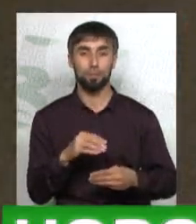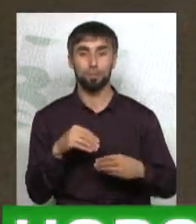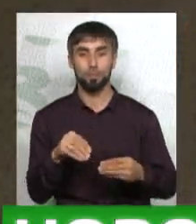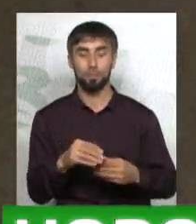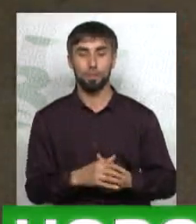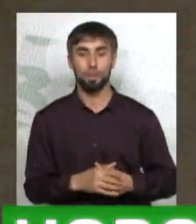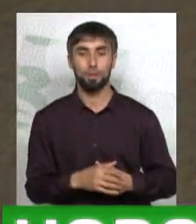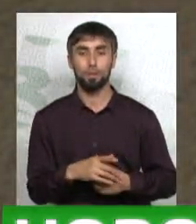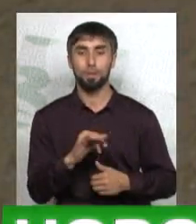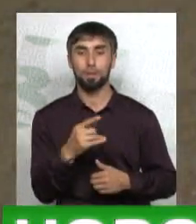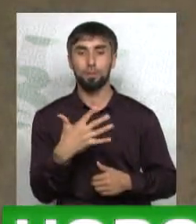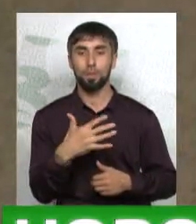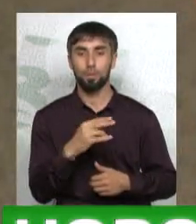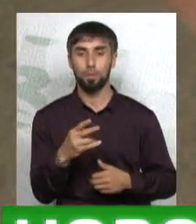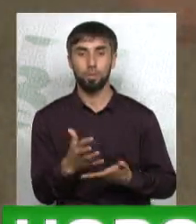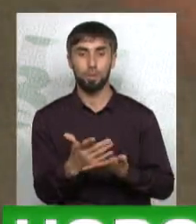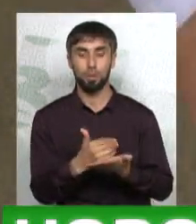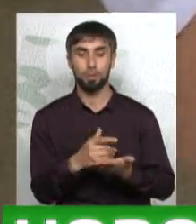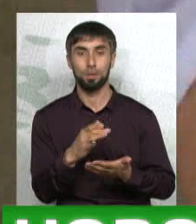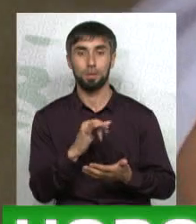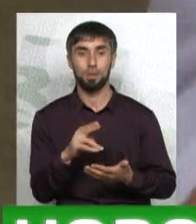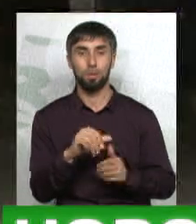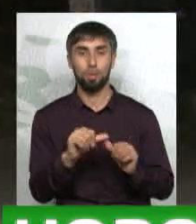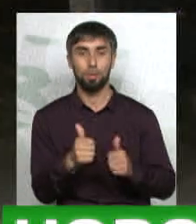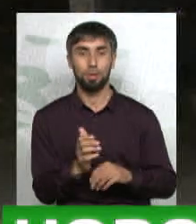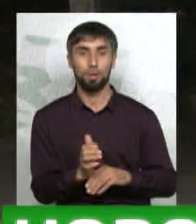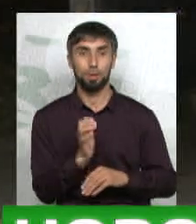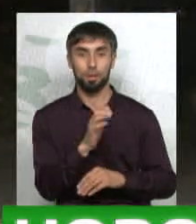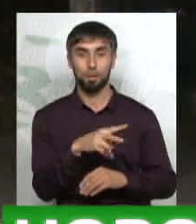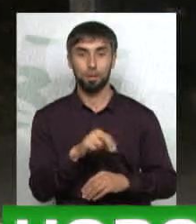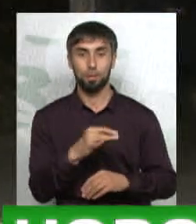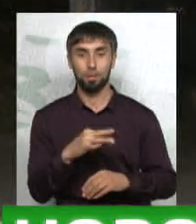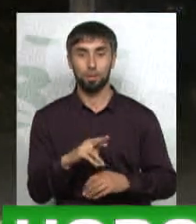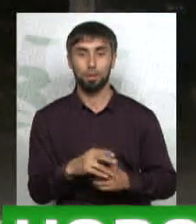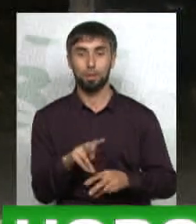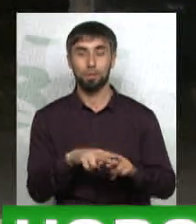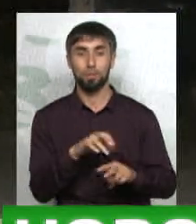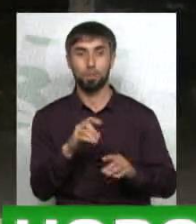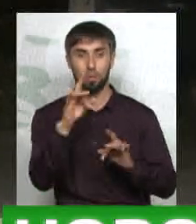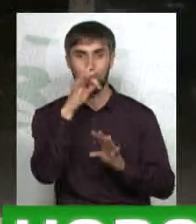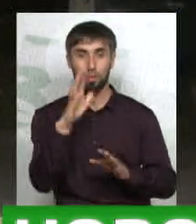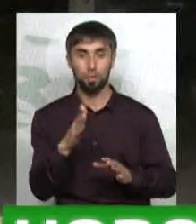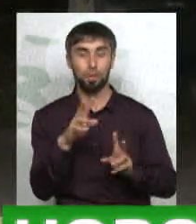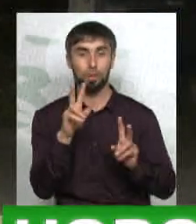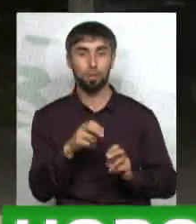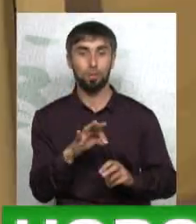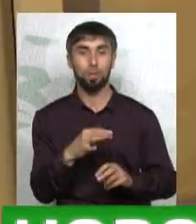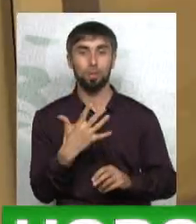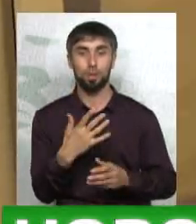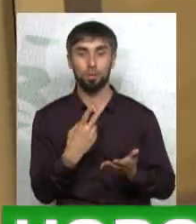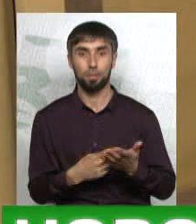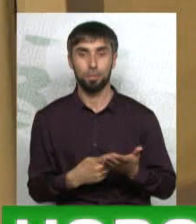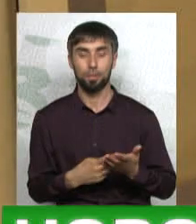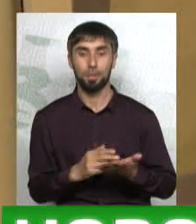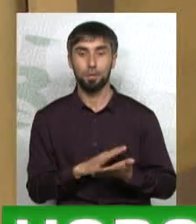Собрав пробу с 50 тонн запаса семян, со склада образец везут прямиком в лабораторию. Здесь уже культуру будут проверять по 5